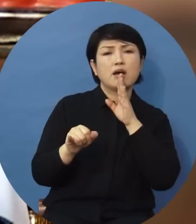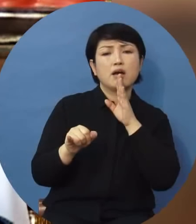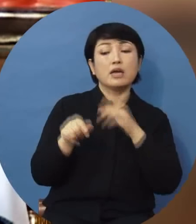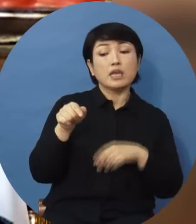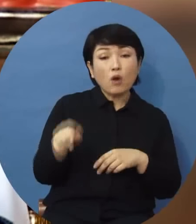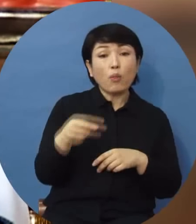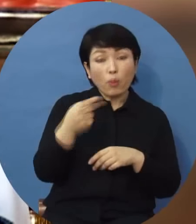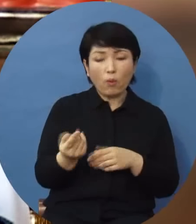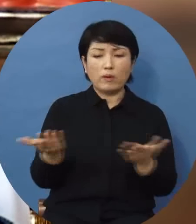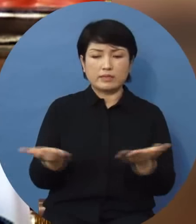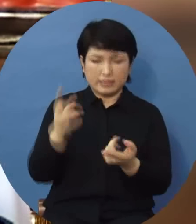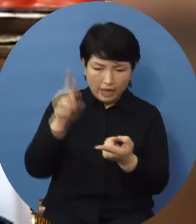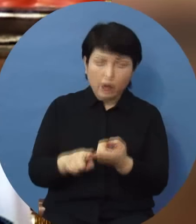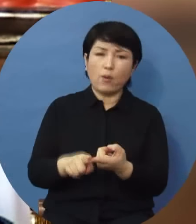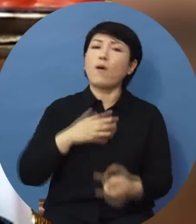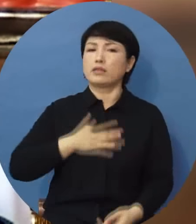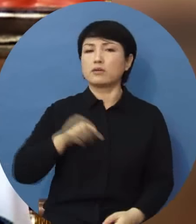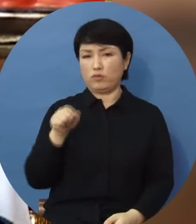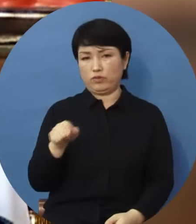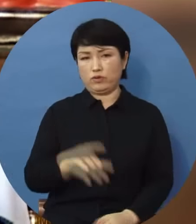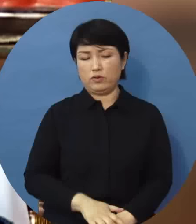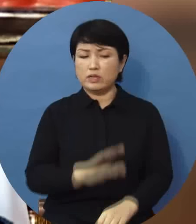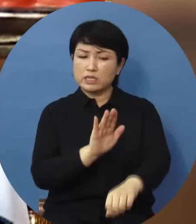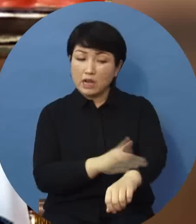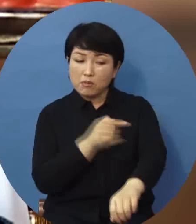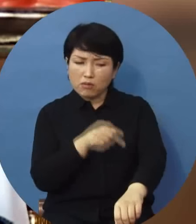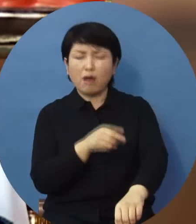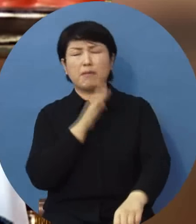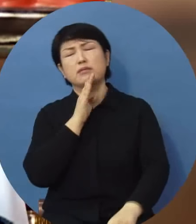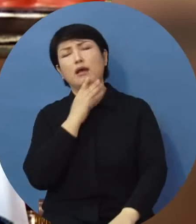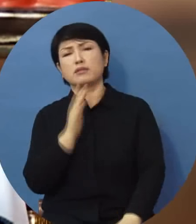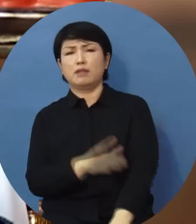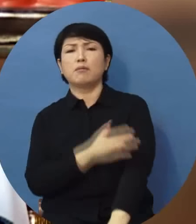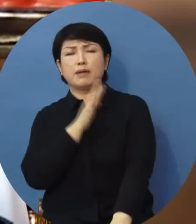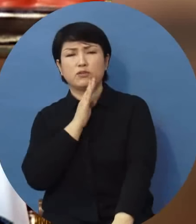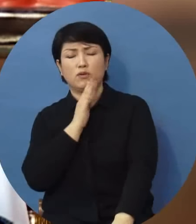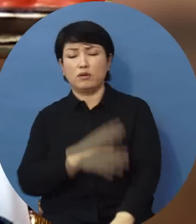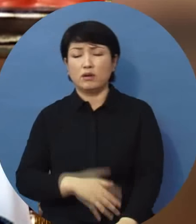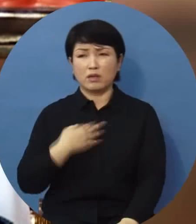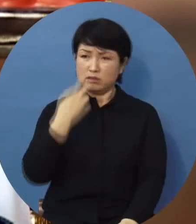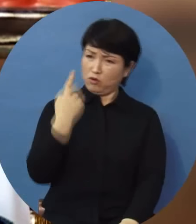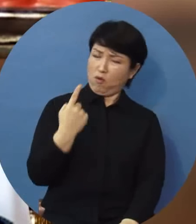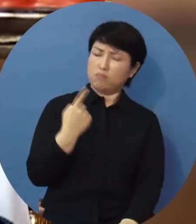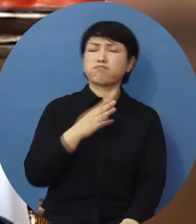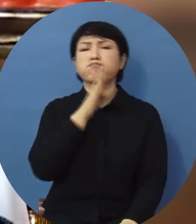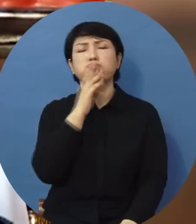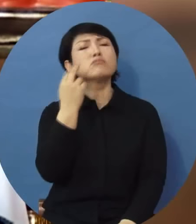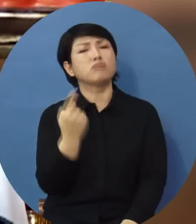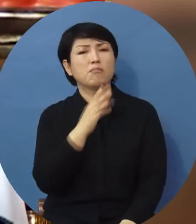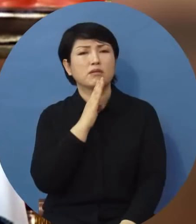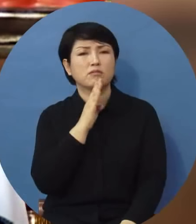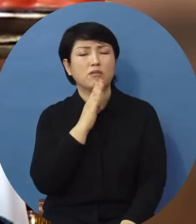이것도 사실을 사실대로 알아차리는 거죠. 잘못했을 때 잘못한 줄을 알아차리는 것, 틀렸을 때는 틀리는